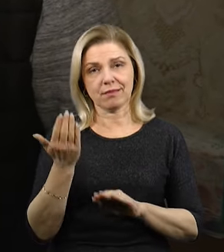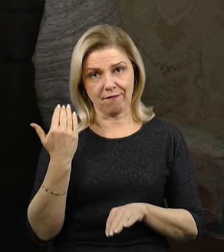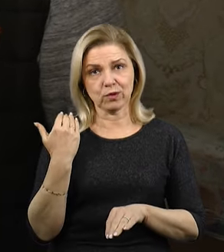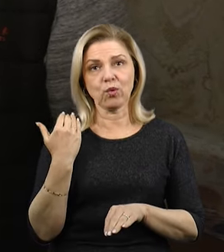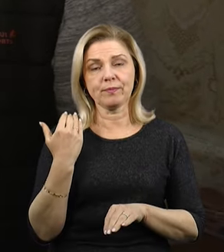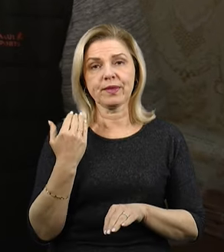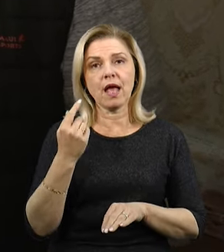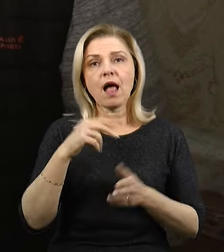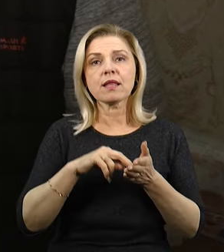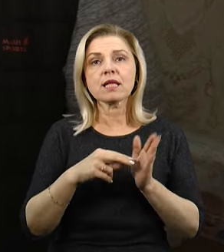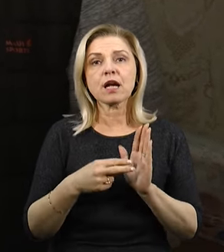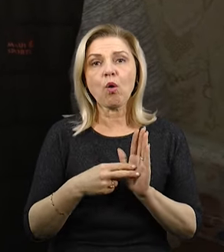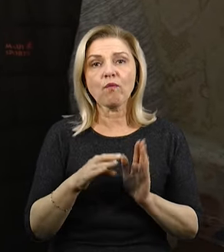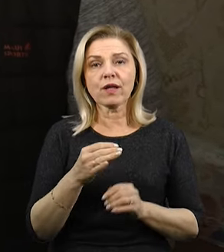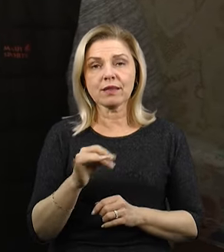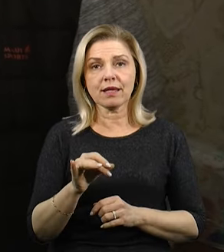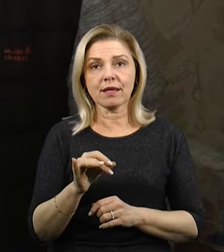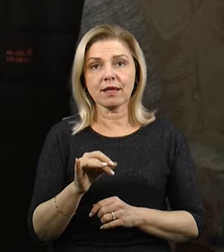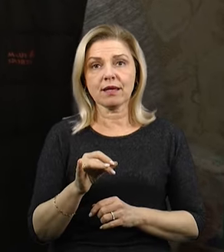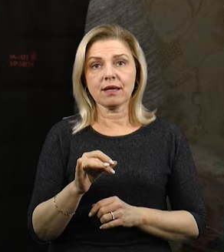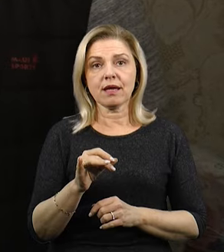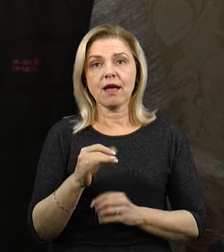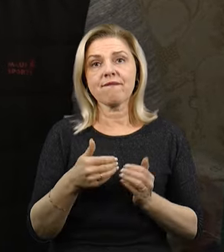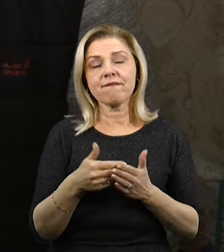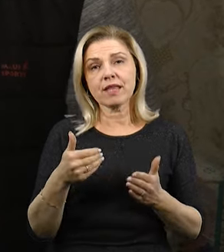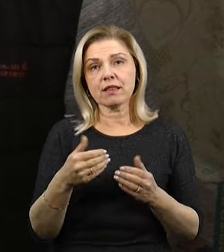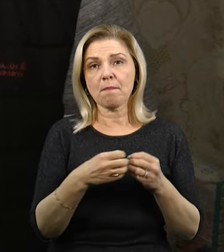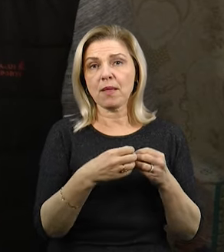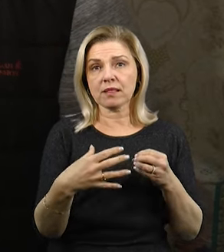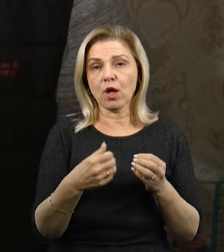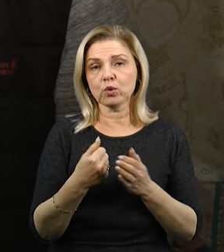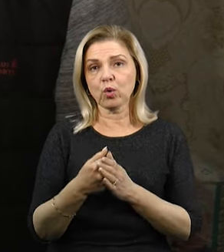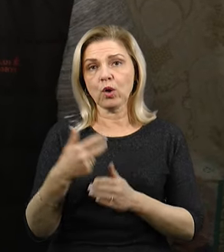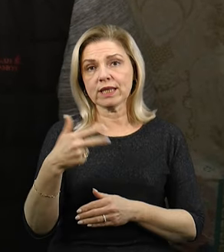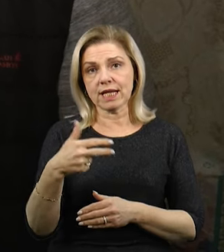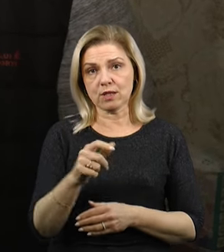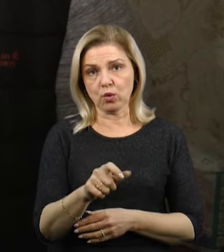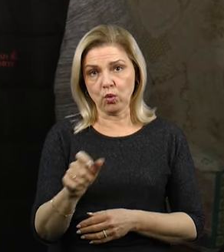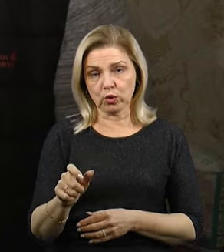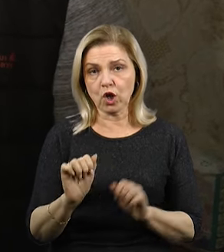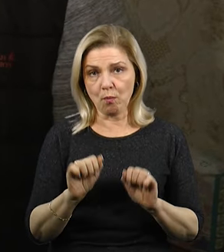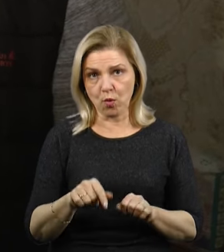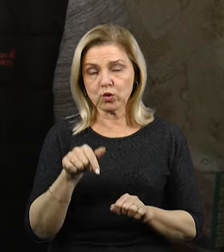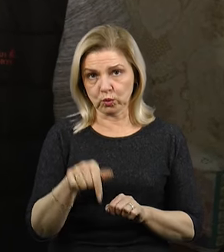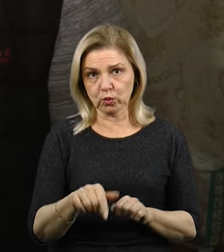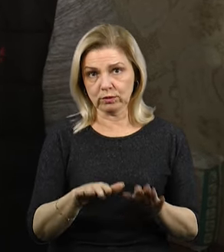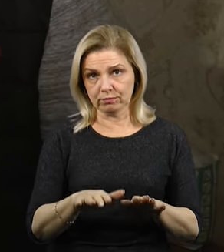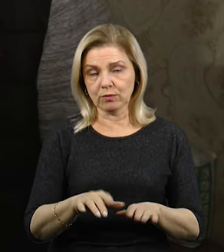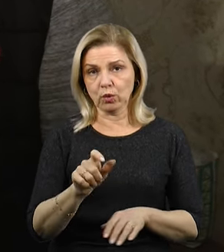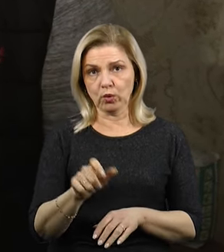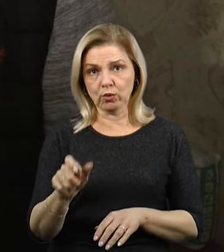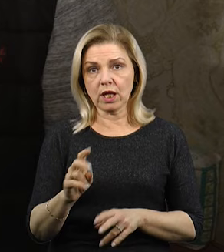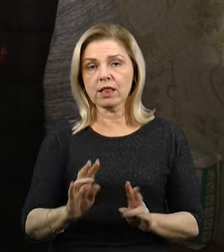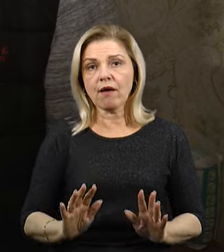давно розрахований він від 15 до 30 людей може розмістити на той